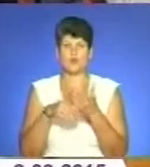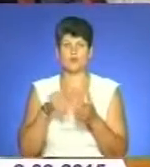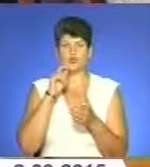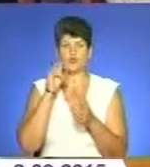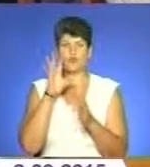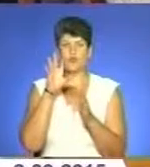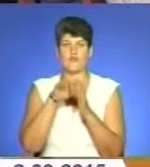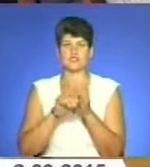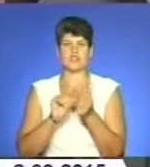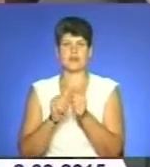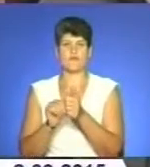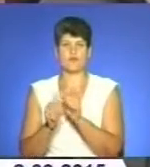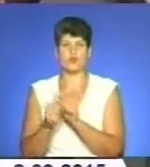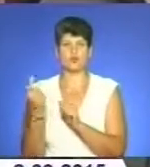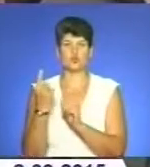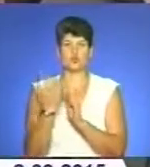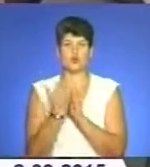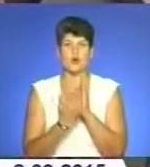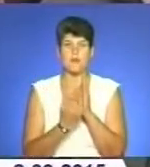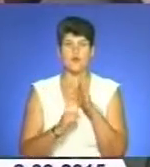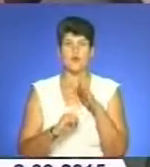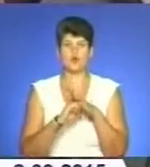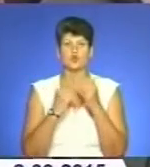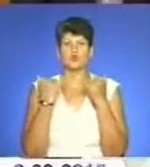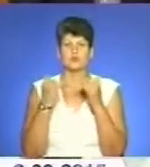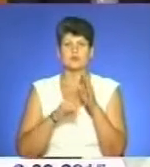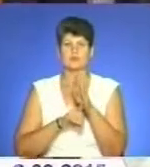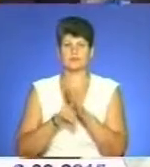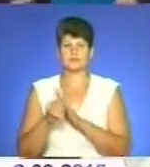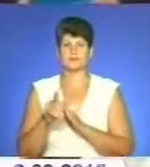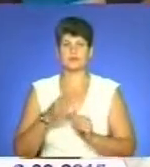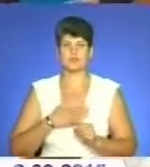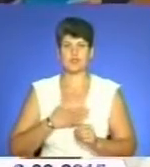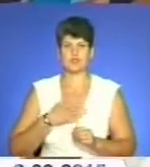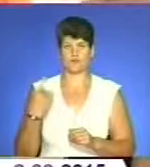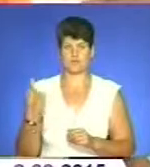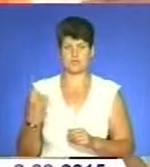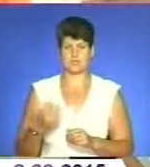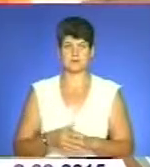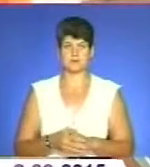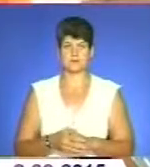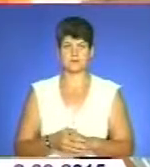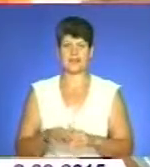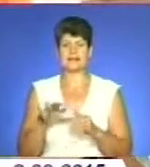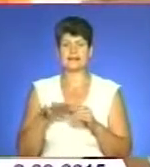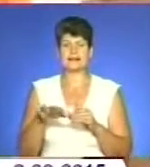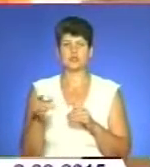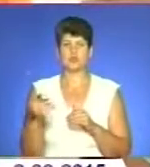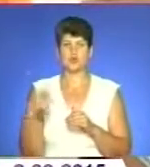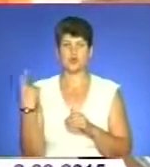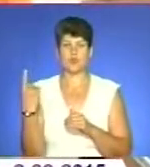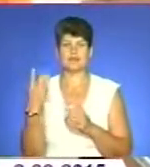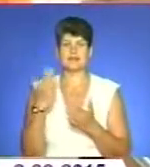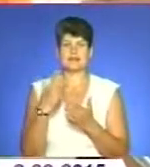впровадженні реформ. Одну з програм фонду сьогодні запустили в нашій області. На території Тернопільської області